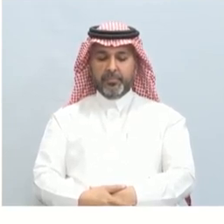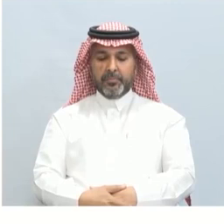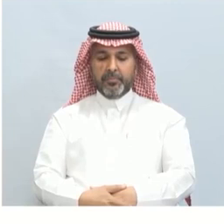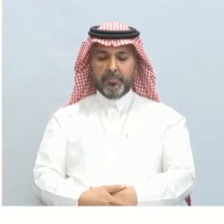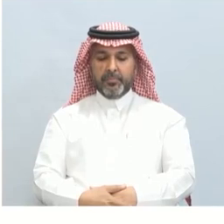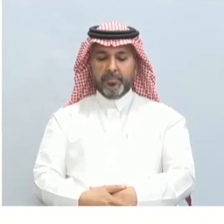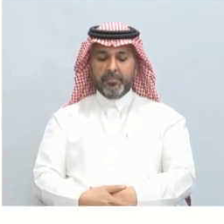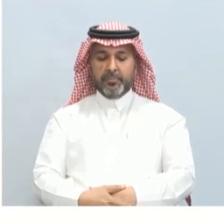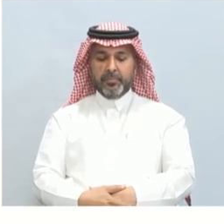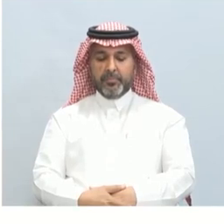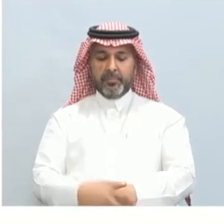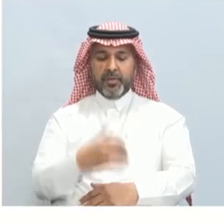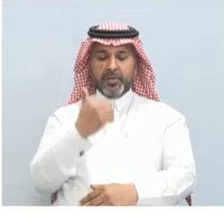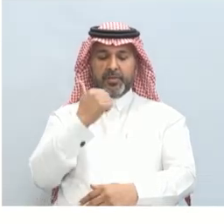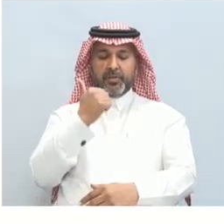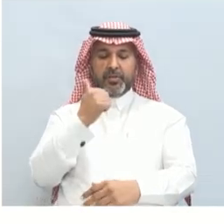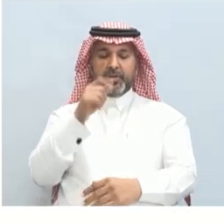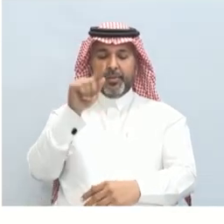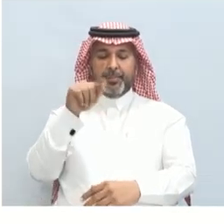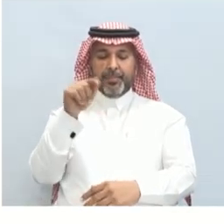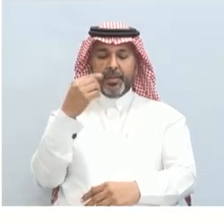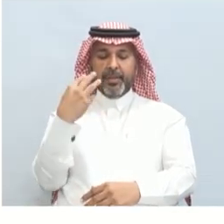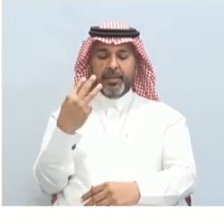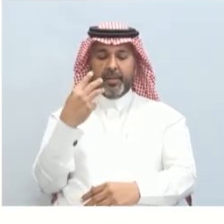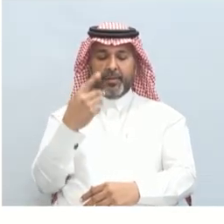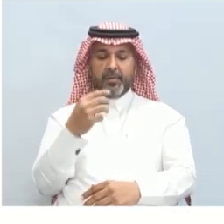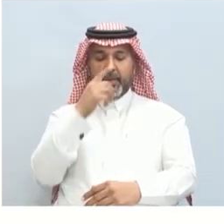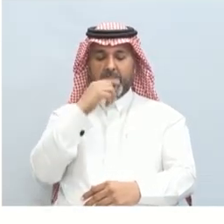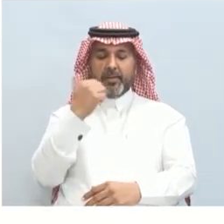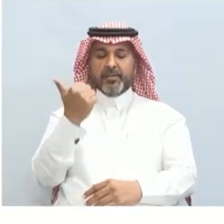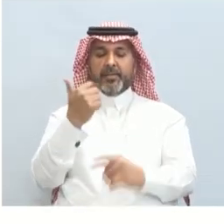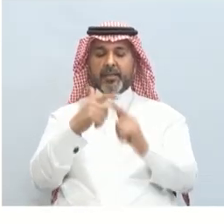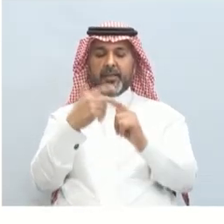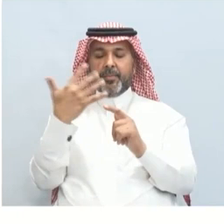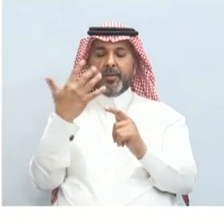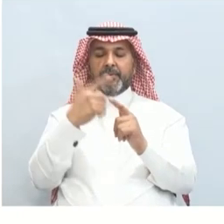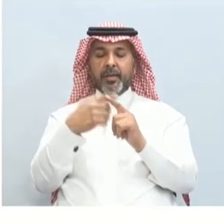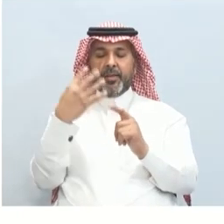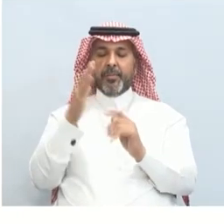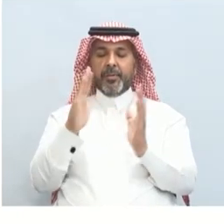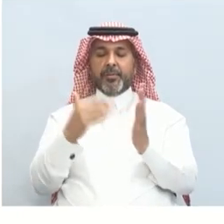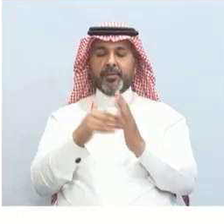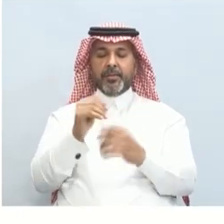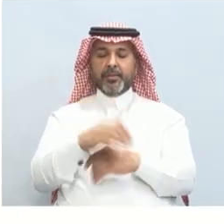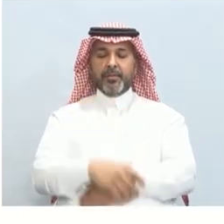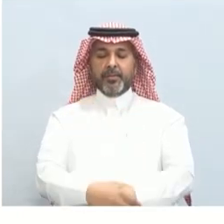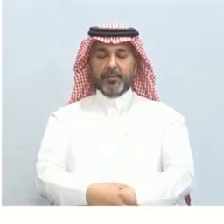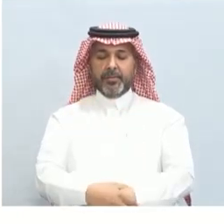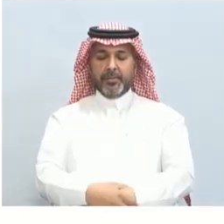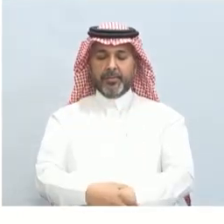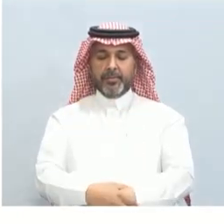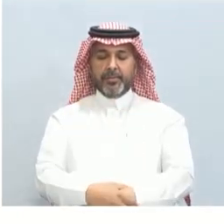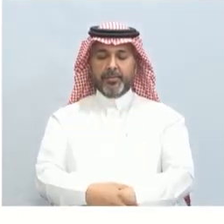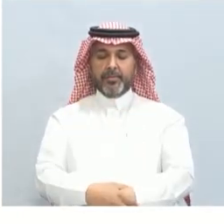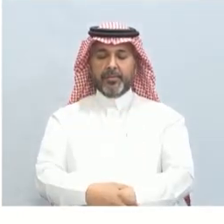6 مثلا بي 3 فاحنا بنقول بناخذ 6 في 5 في 4 دائما العدد اللي يكون بعد البي